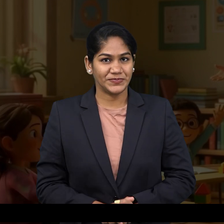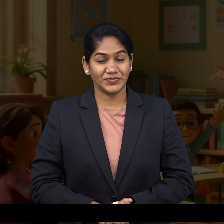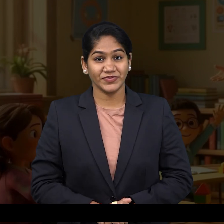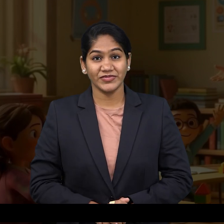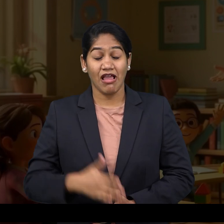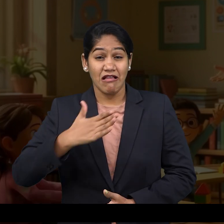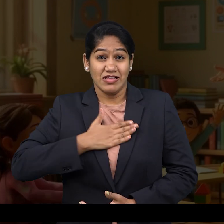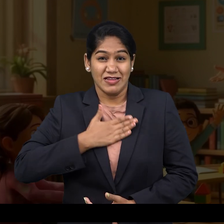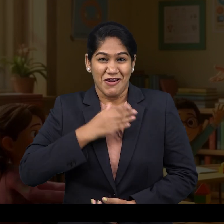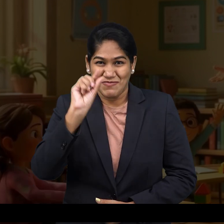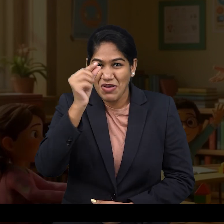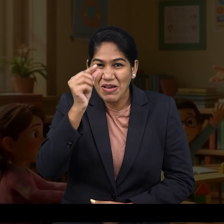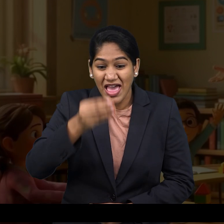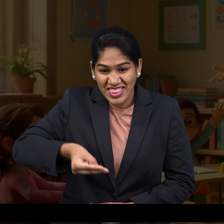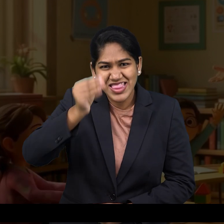పెసలు,